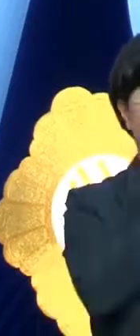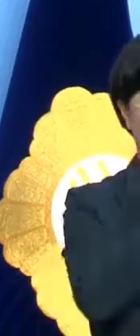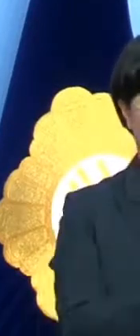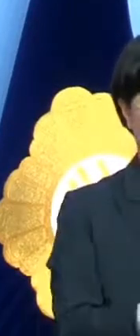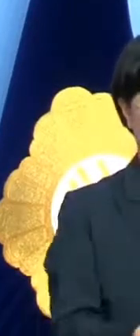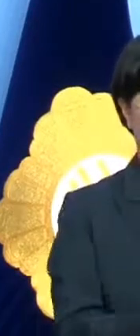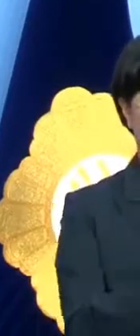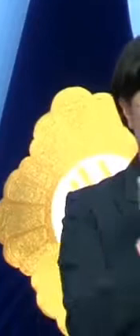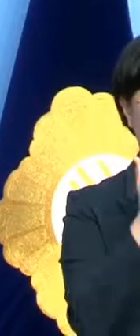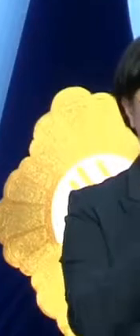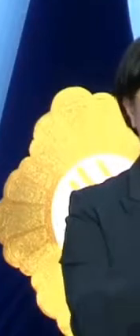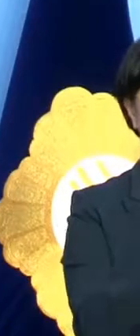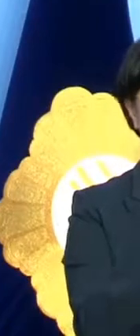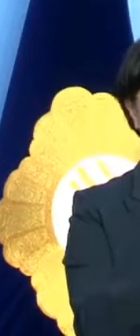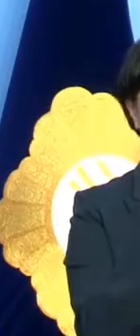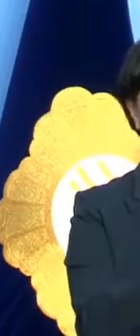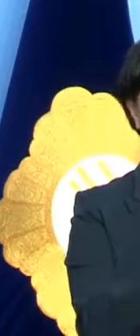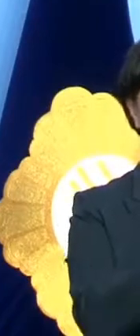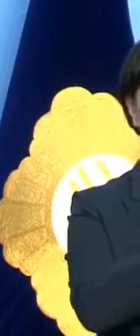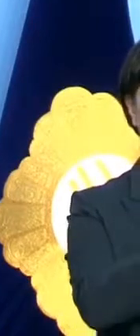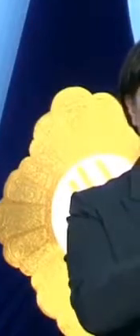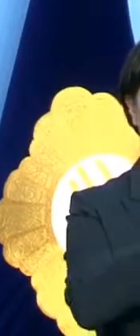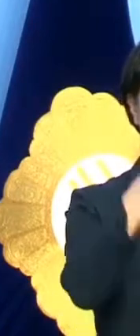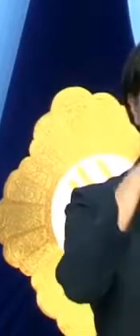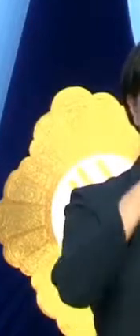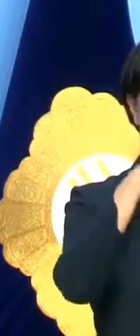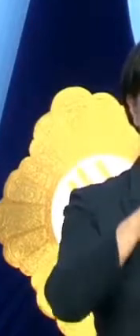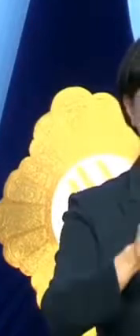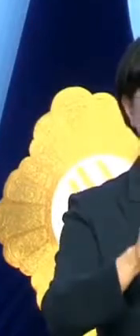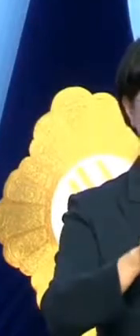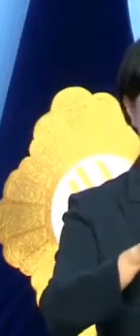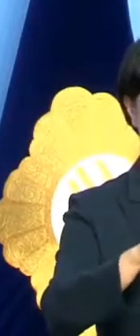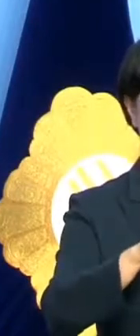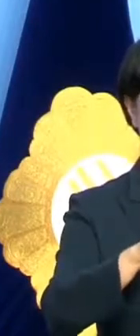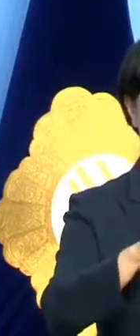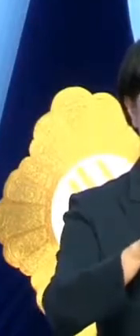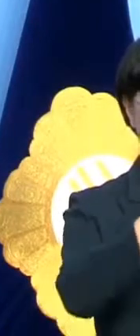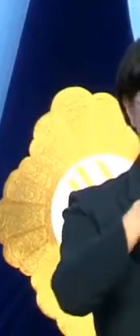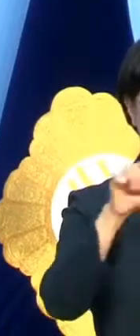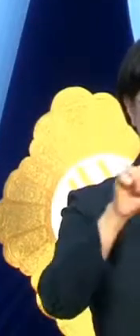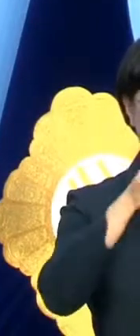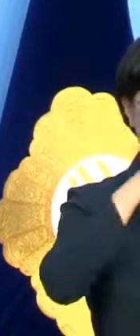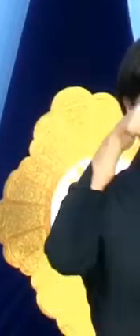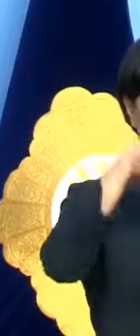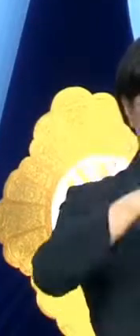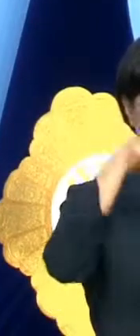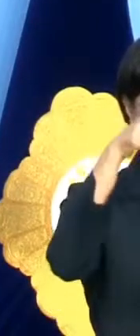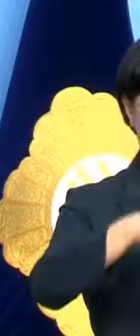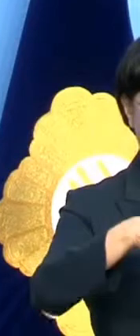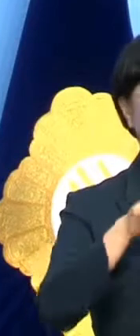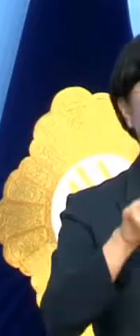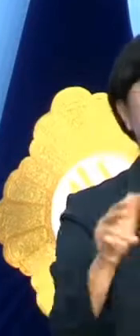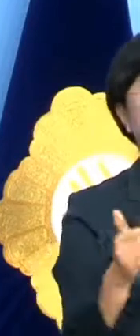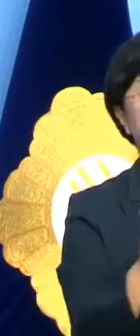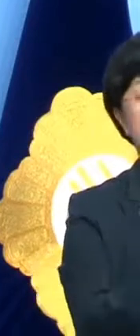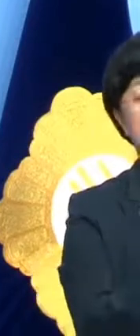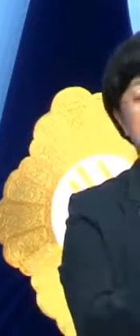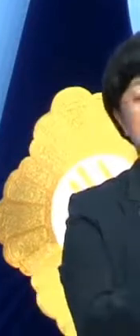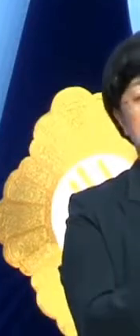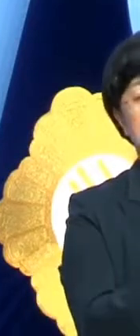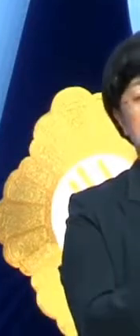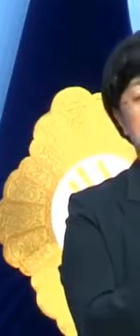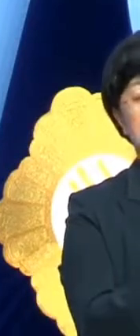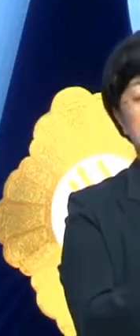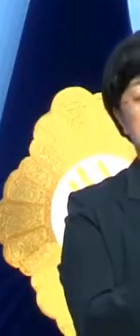있습니다 시간당 최고 100ml 에 달하는 물 폭탄 으로 인해서 지금까지 이